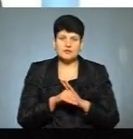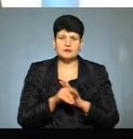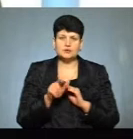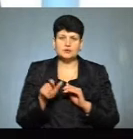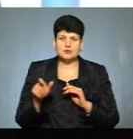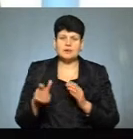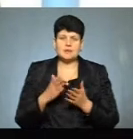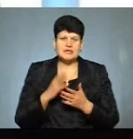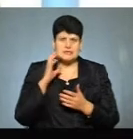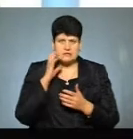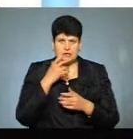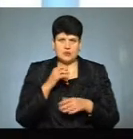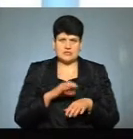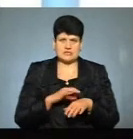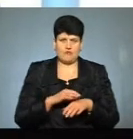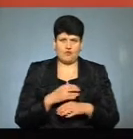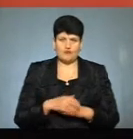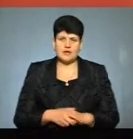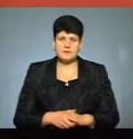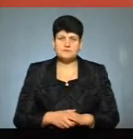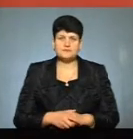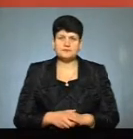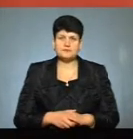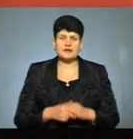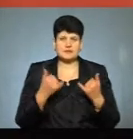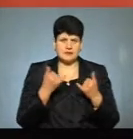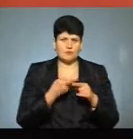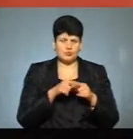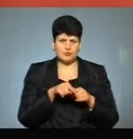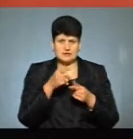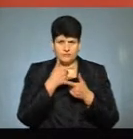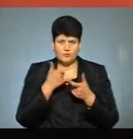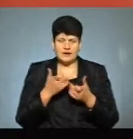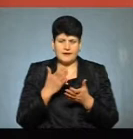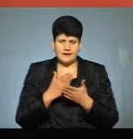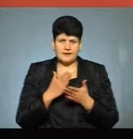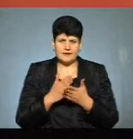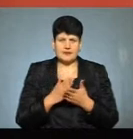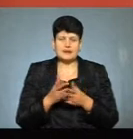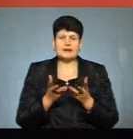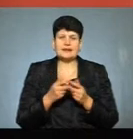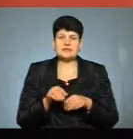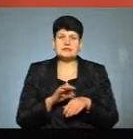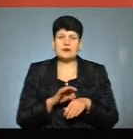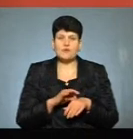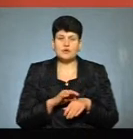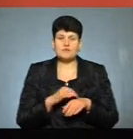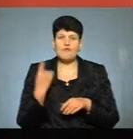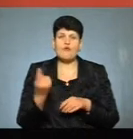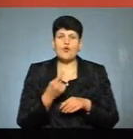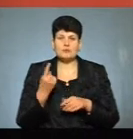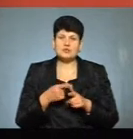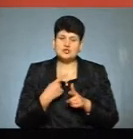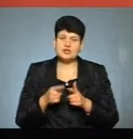мають серйозні хронічні захворювання. Зараз по цій інформації, яка є кількість захворюваності в області? Чи